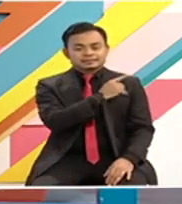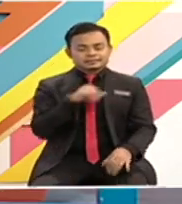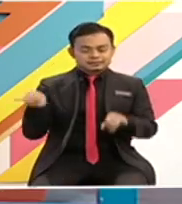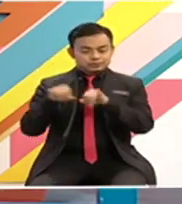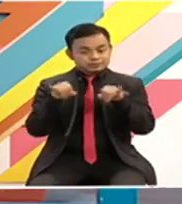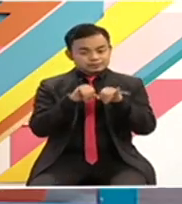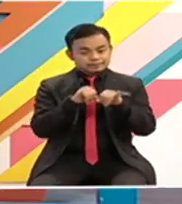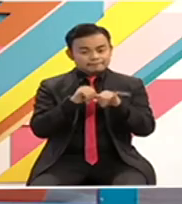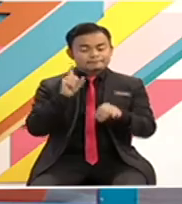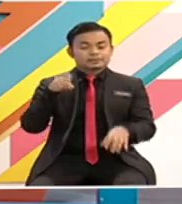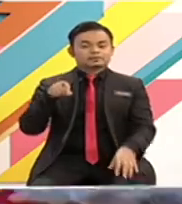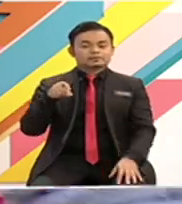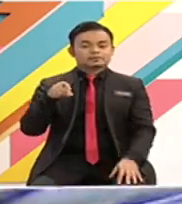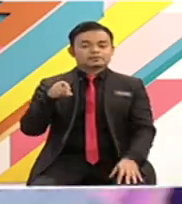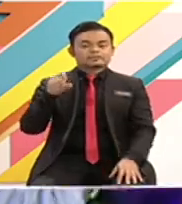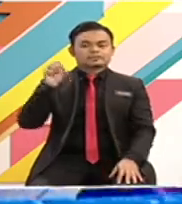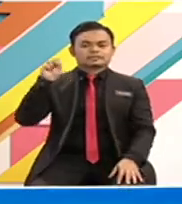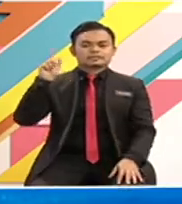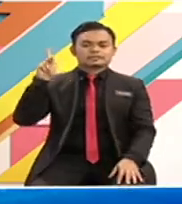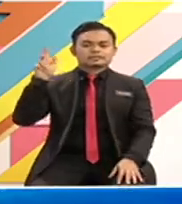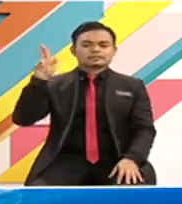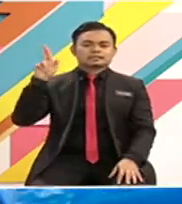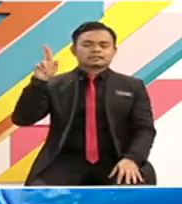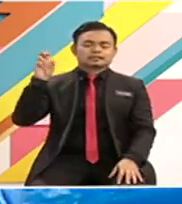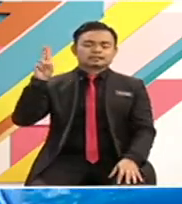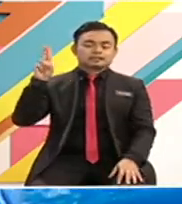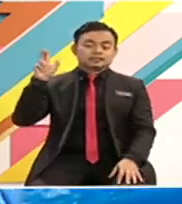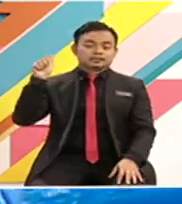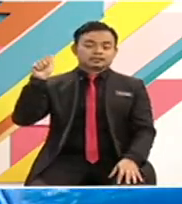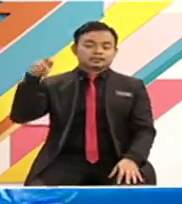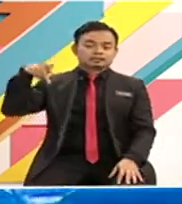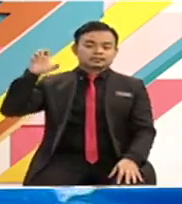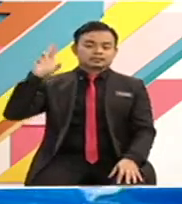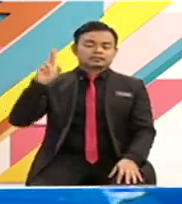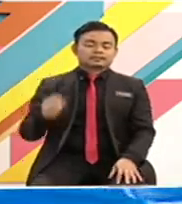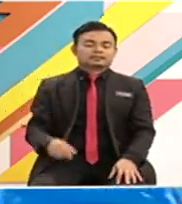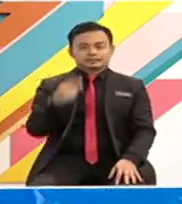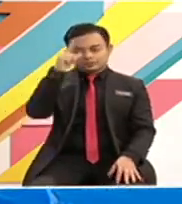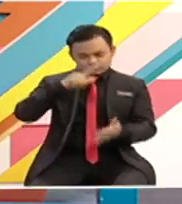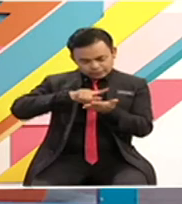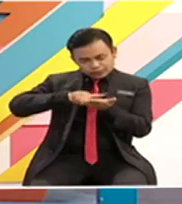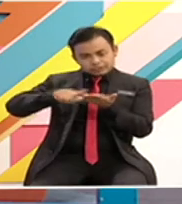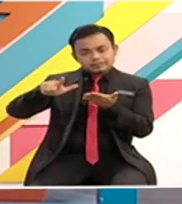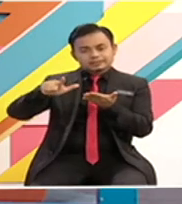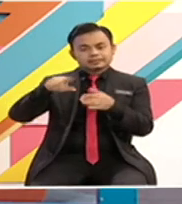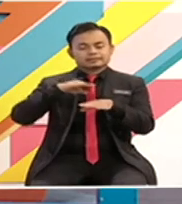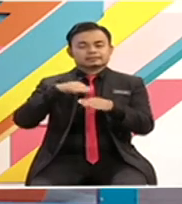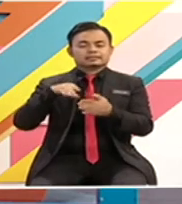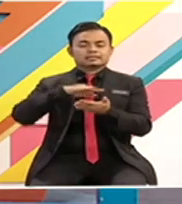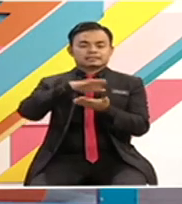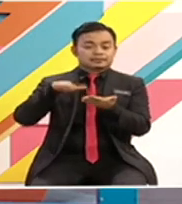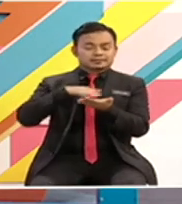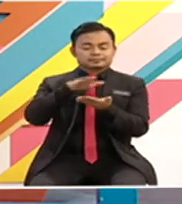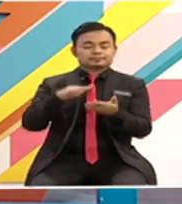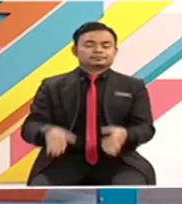Scrabble scriptless cryptonit ataupun aki tidak licin kan nanti ada file-nya tulis cripple saya tak menanam